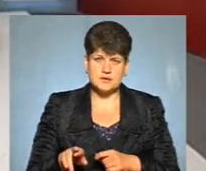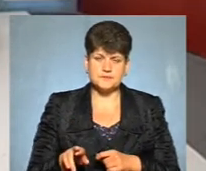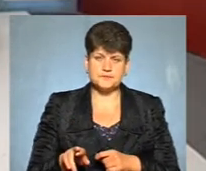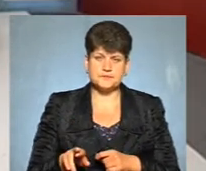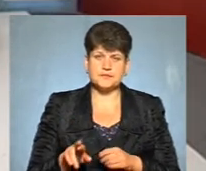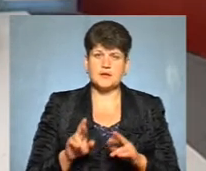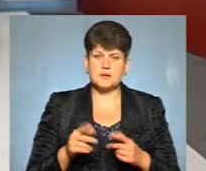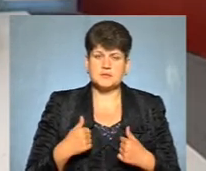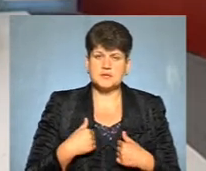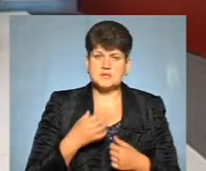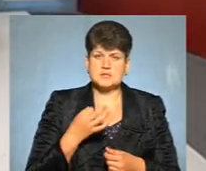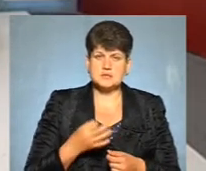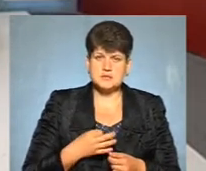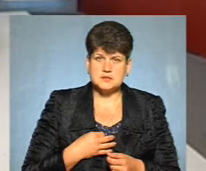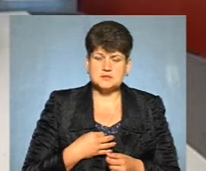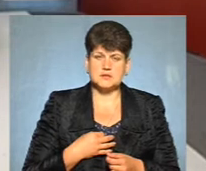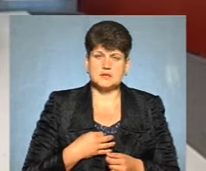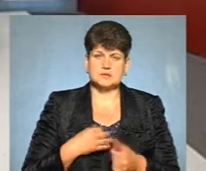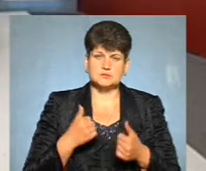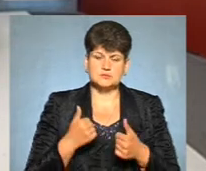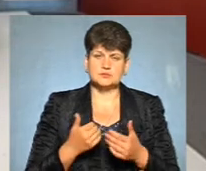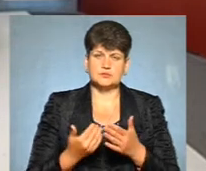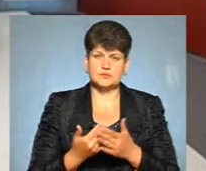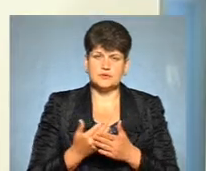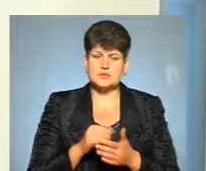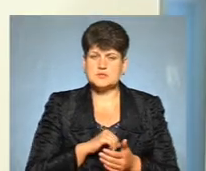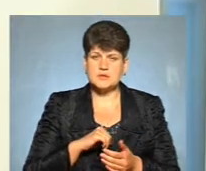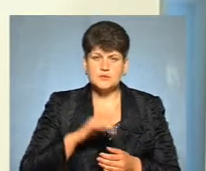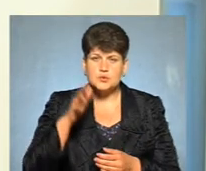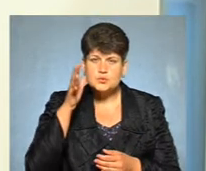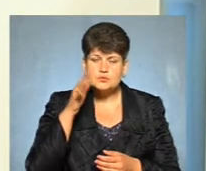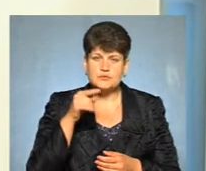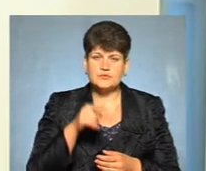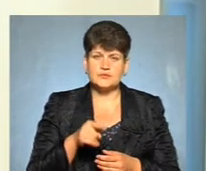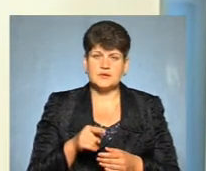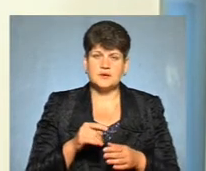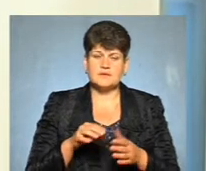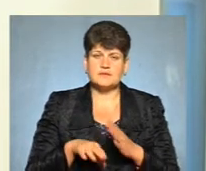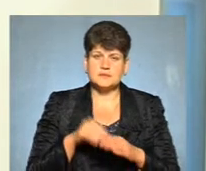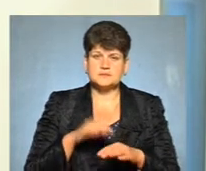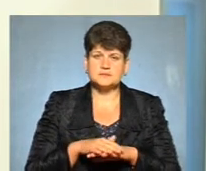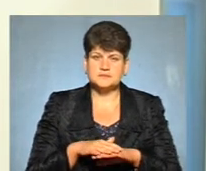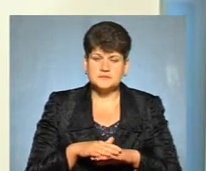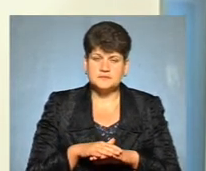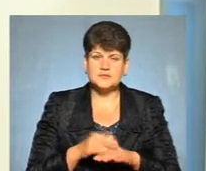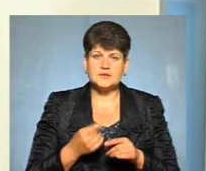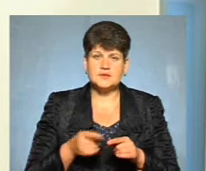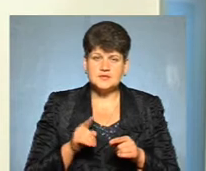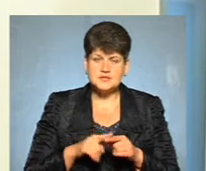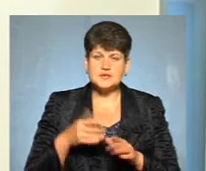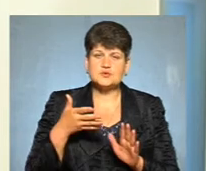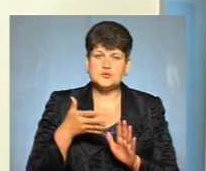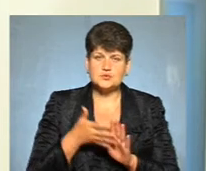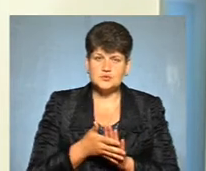Як мені сказали, повідомили з одного пункту тестування, самі мудрі, бо вони все-таки вибрали математику. Ну, це зрозуміло,